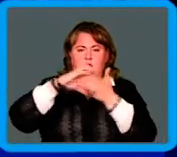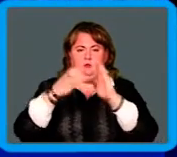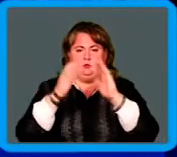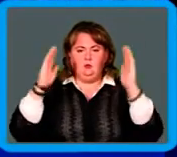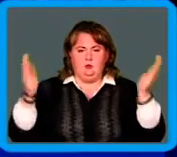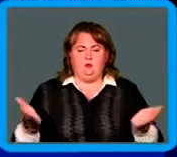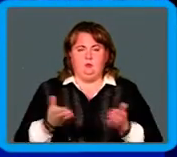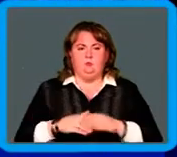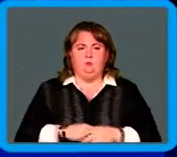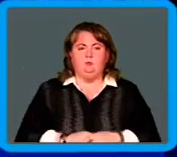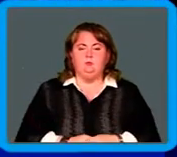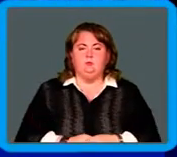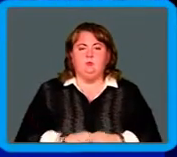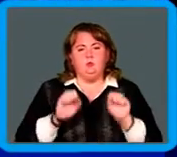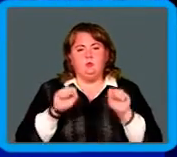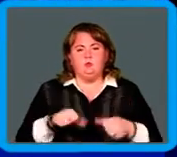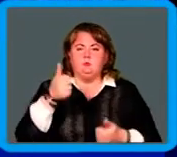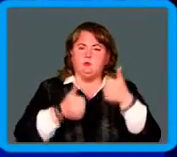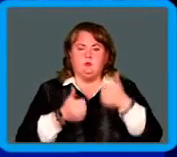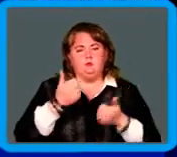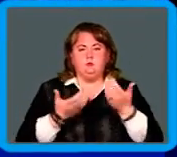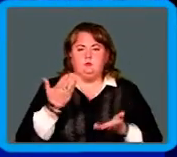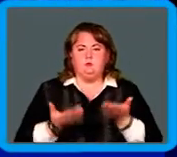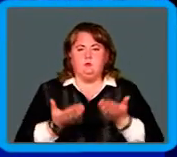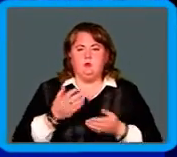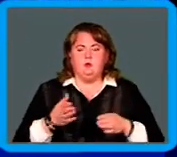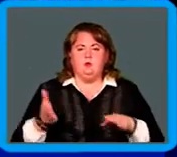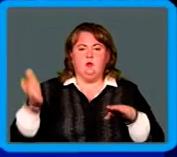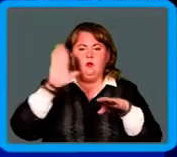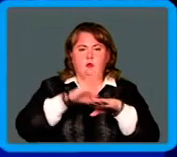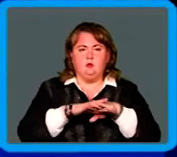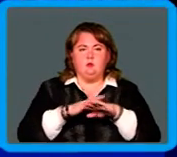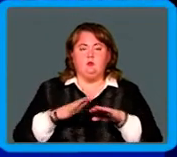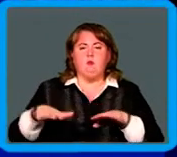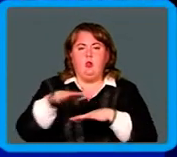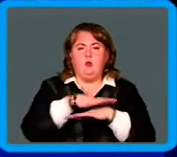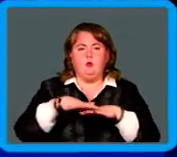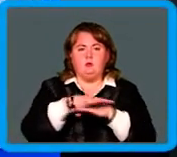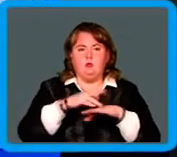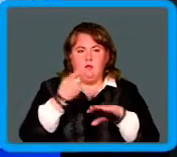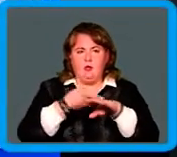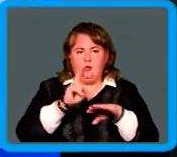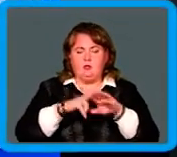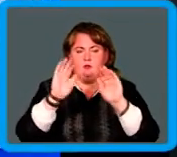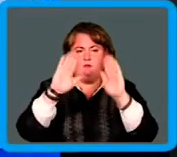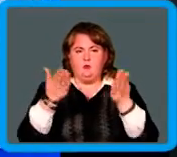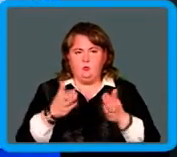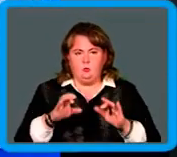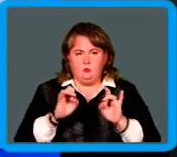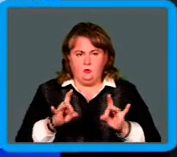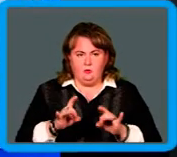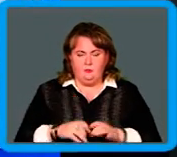можем ли мы сравнить наложением площади вот этих фигур нет